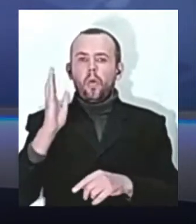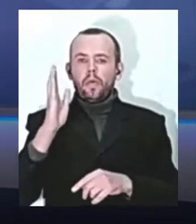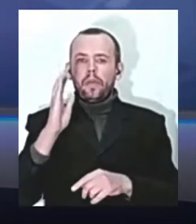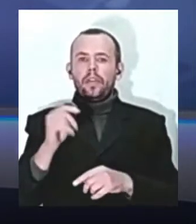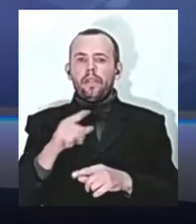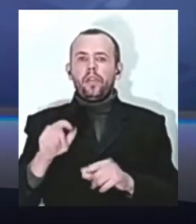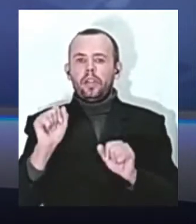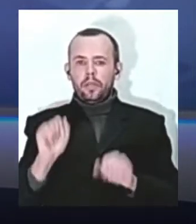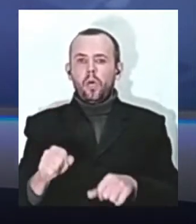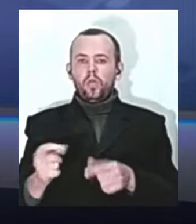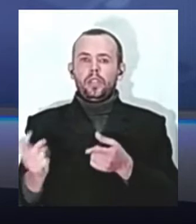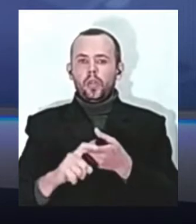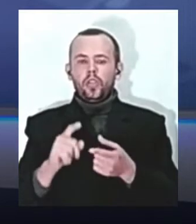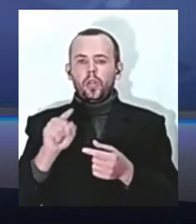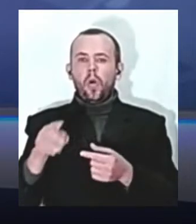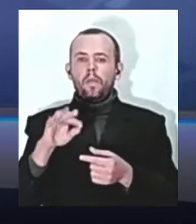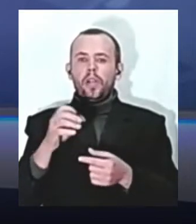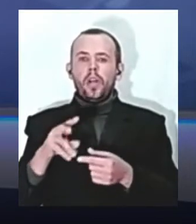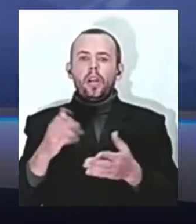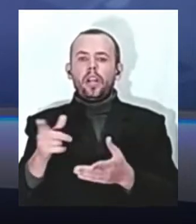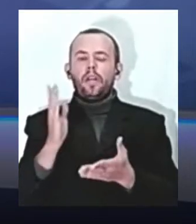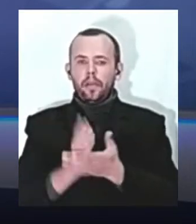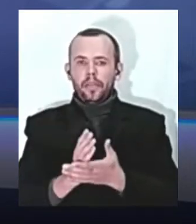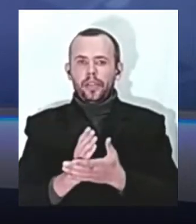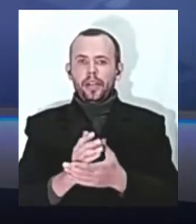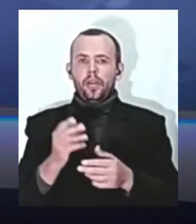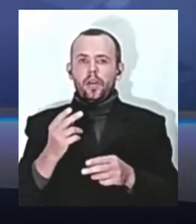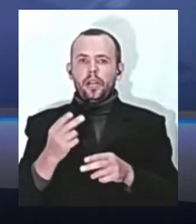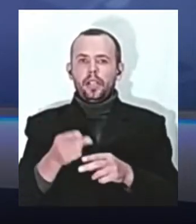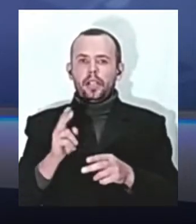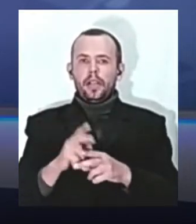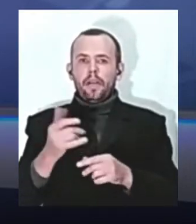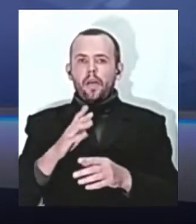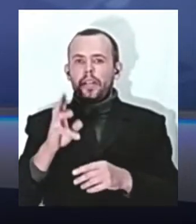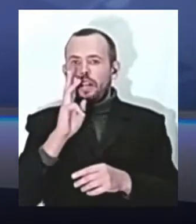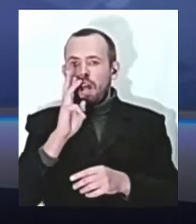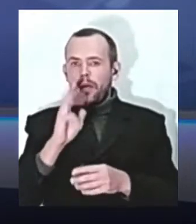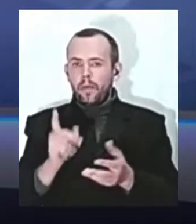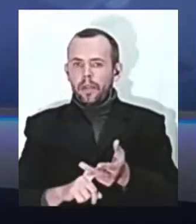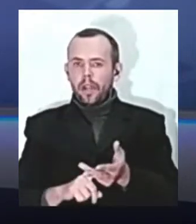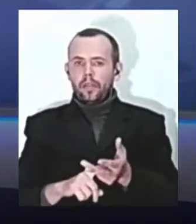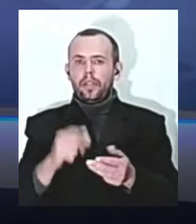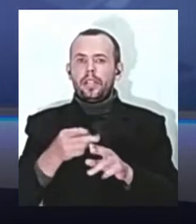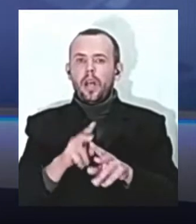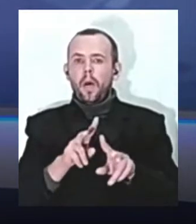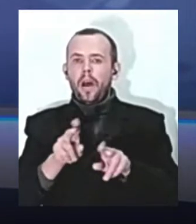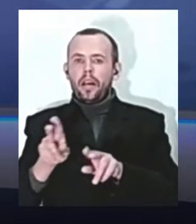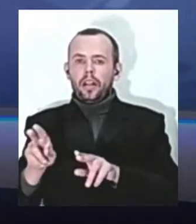залучити той потенціал, який там є. Це виплата заробітної плати. Це паралельно відразу